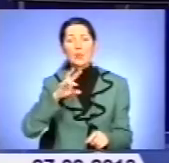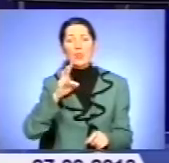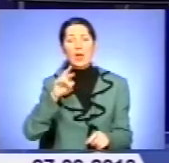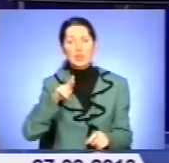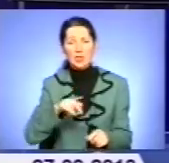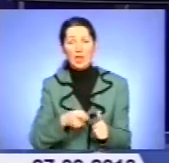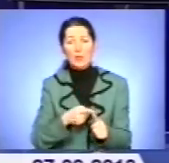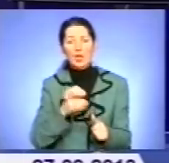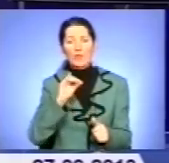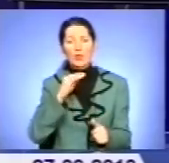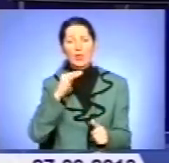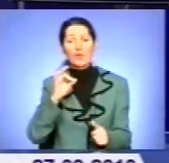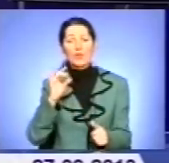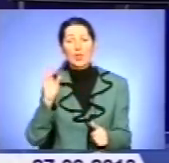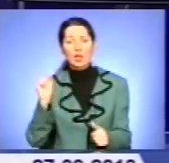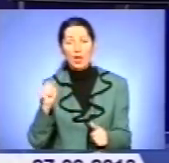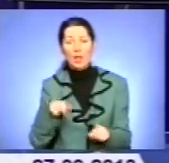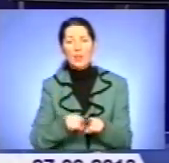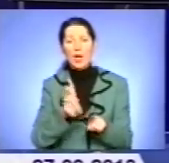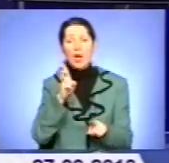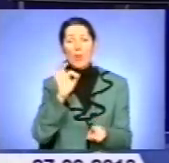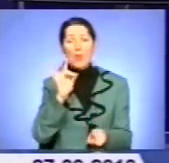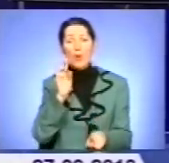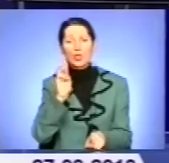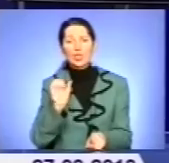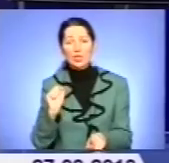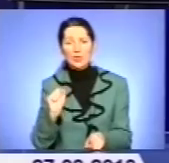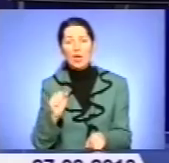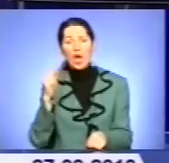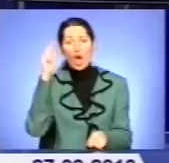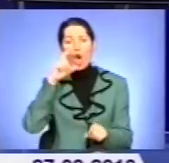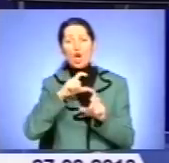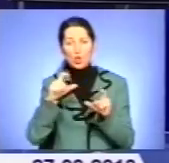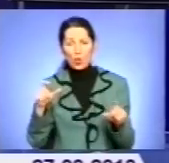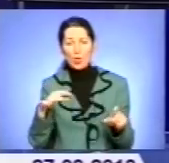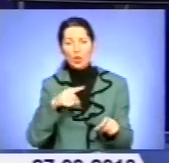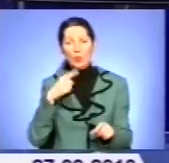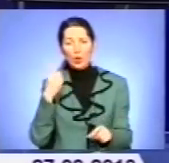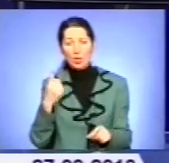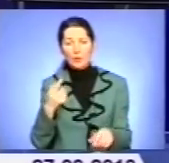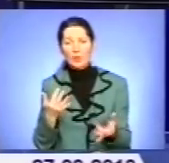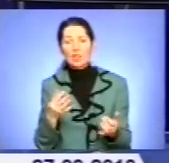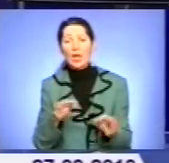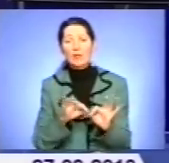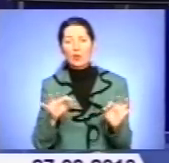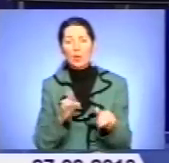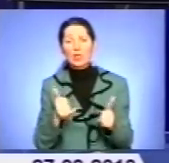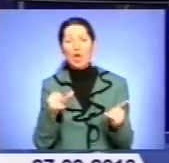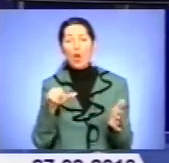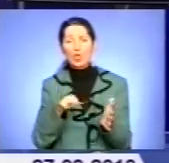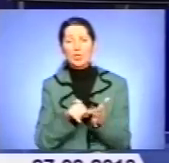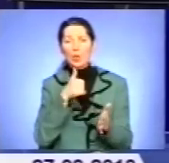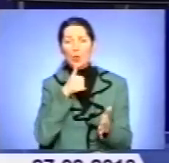та Борщівська загальноосвітня школа номер 1. І ще інформація для учасників пробного тестування. 30